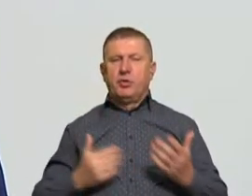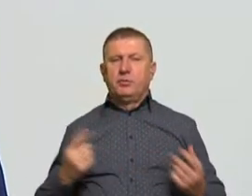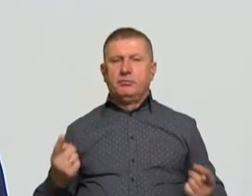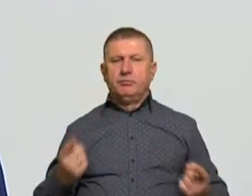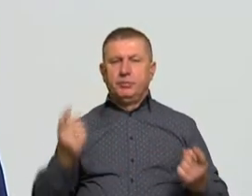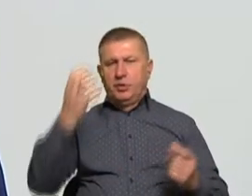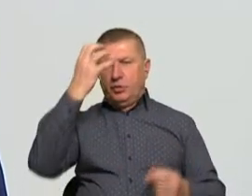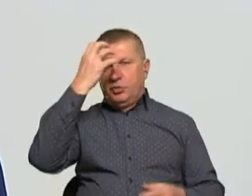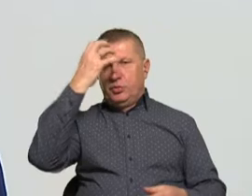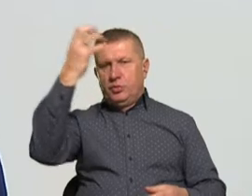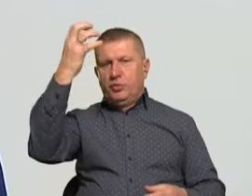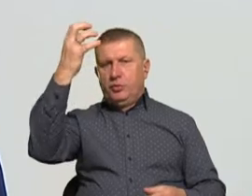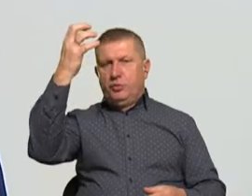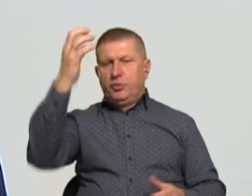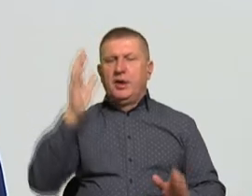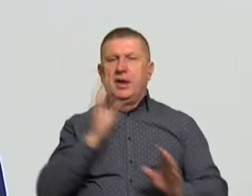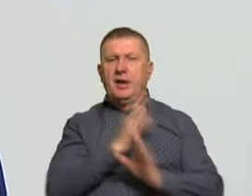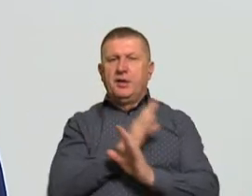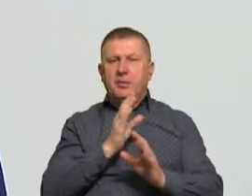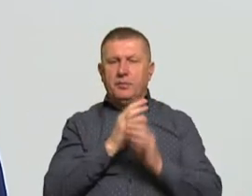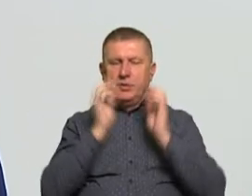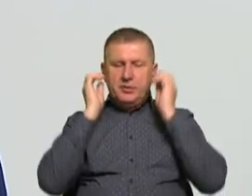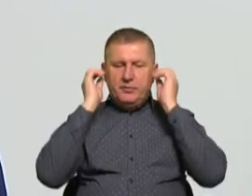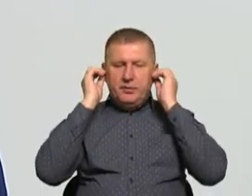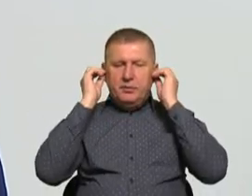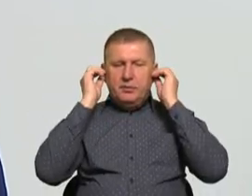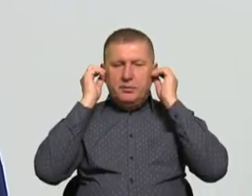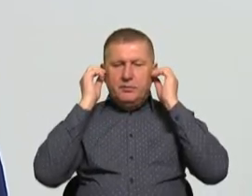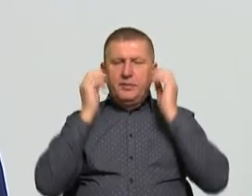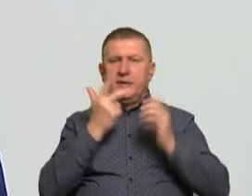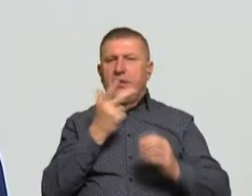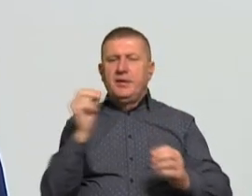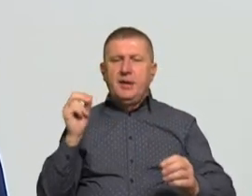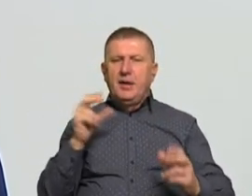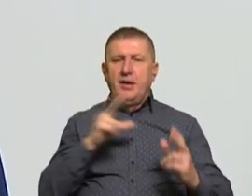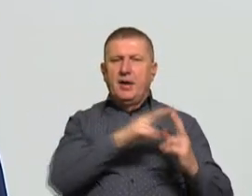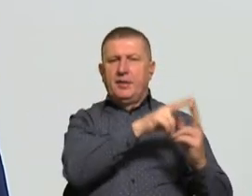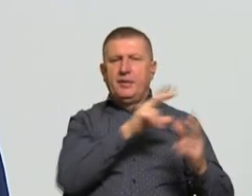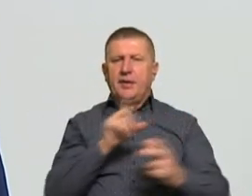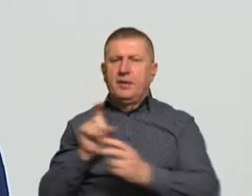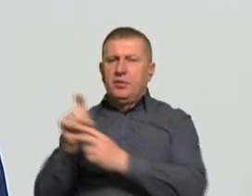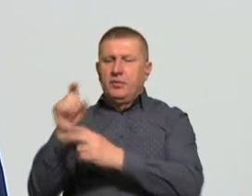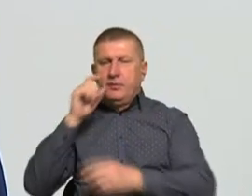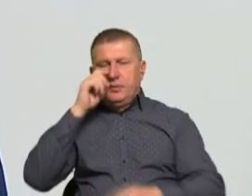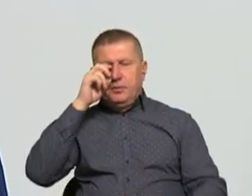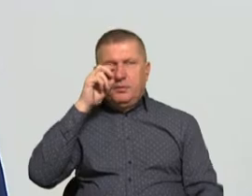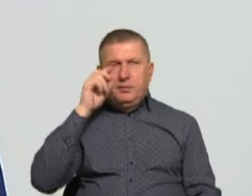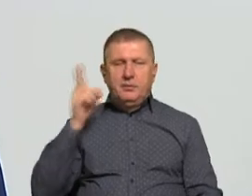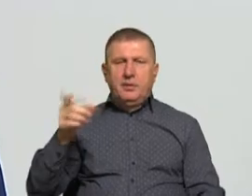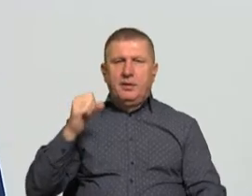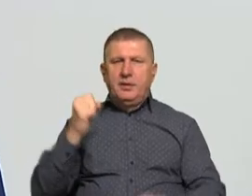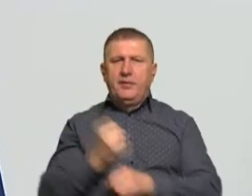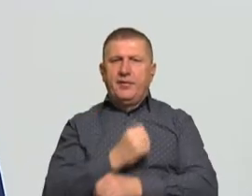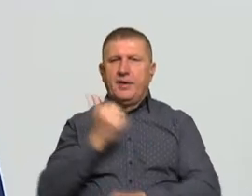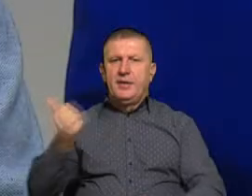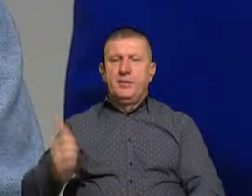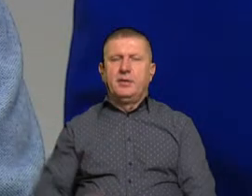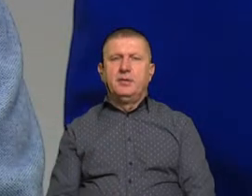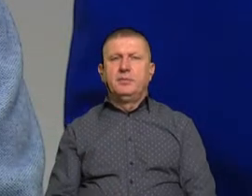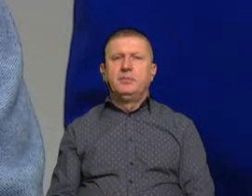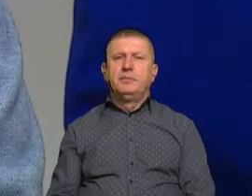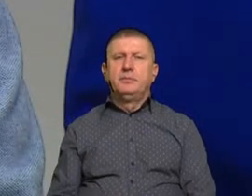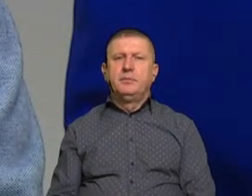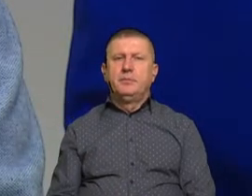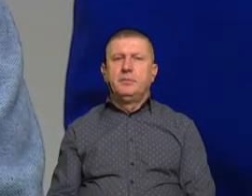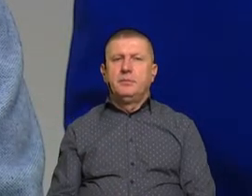kulturalnej atmosferze, jaką mamy. No i raczej nie atakować przeciwników. Zaczyna Szymon Twardak.